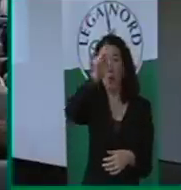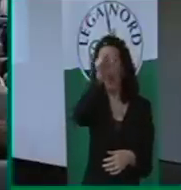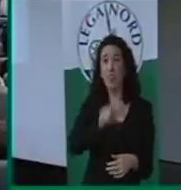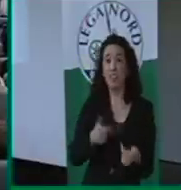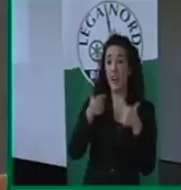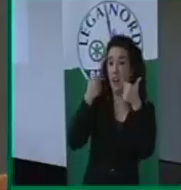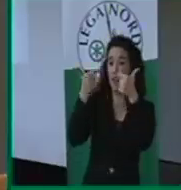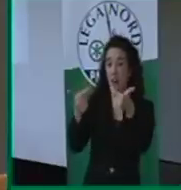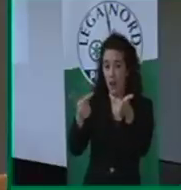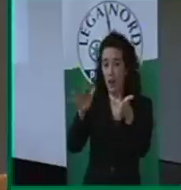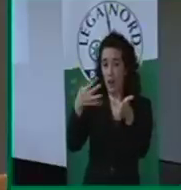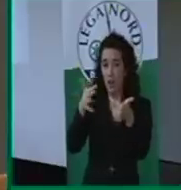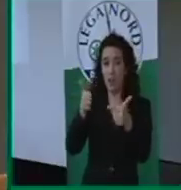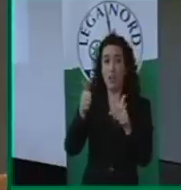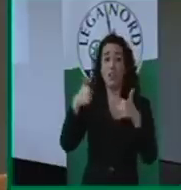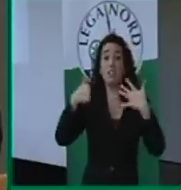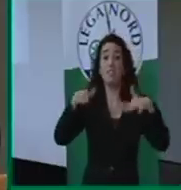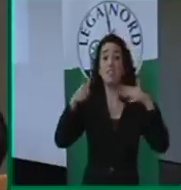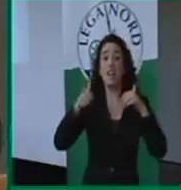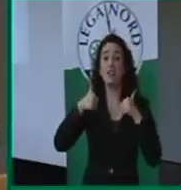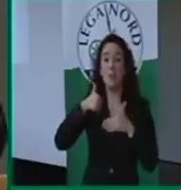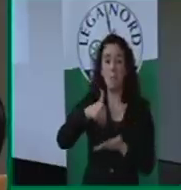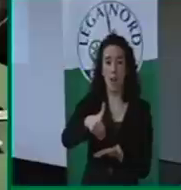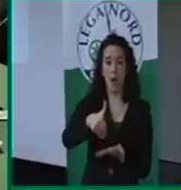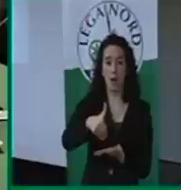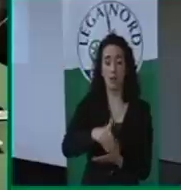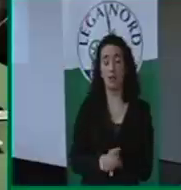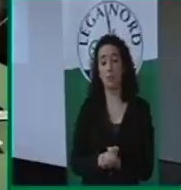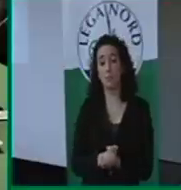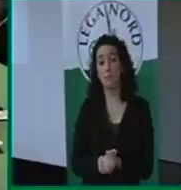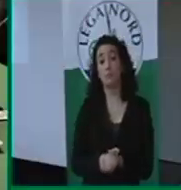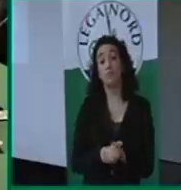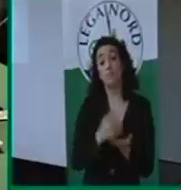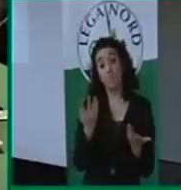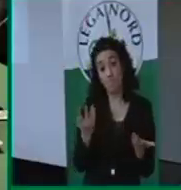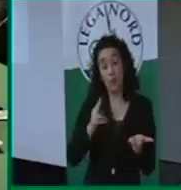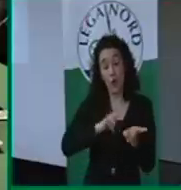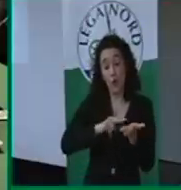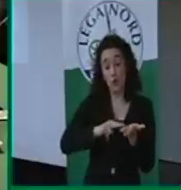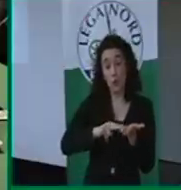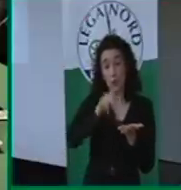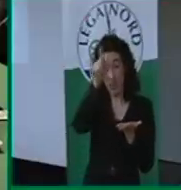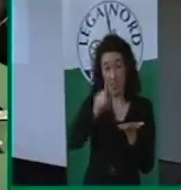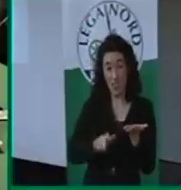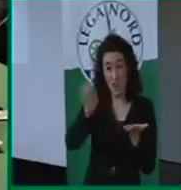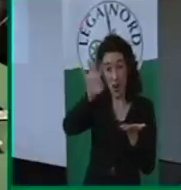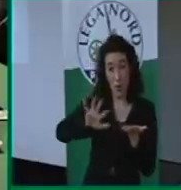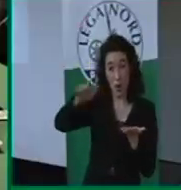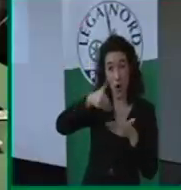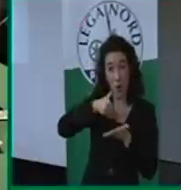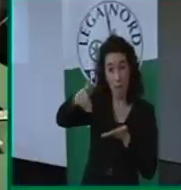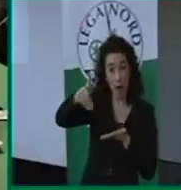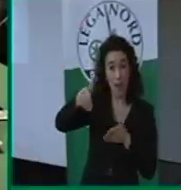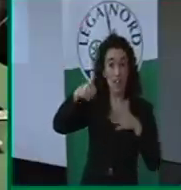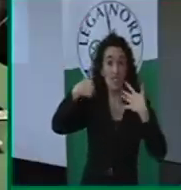il circa 16 miliardi Praticamente i contributi italiani verso la comunità europea sono 16 miliardi quelli che vengono